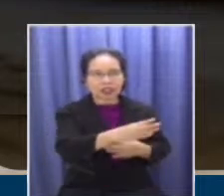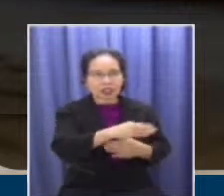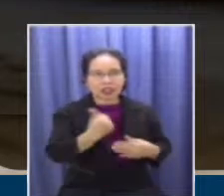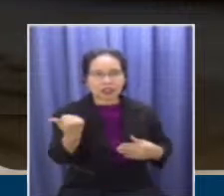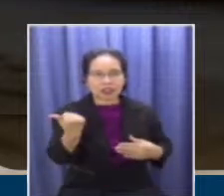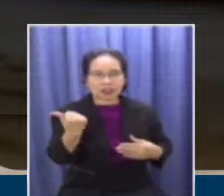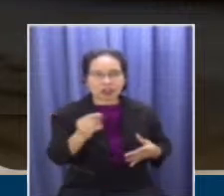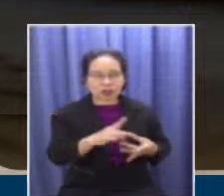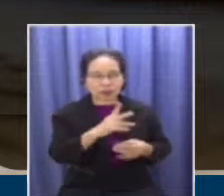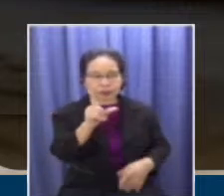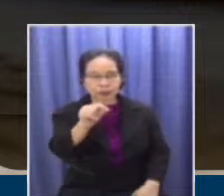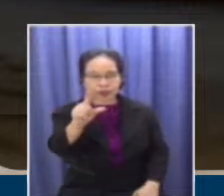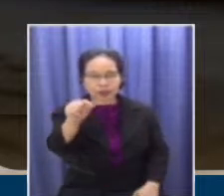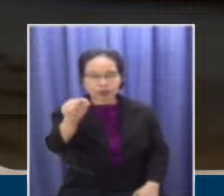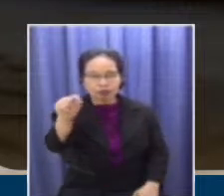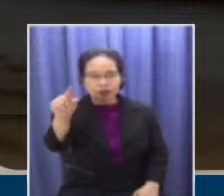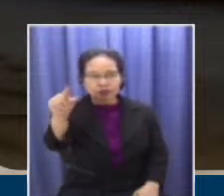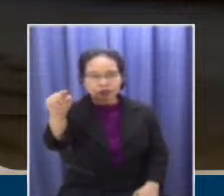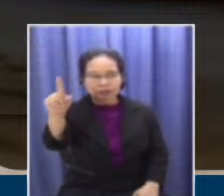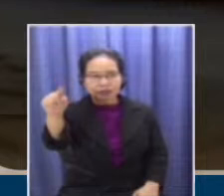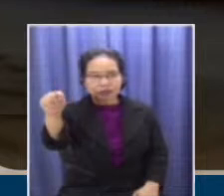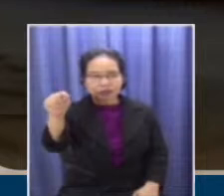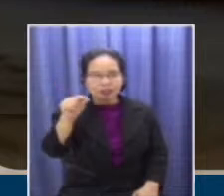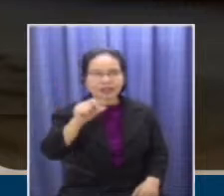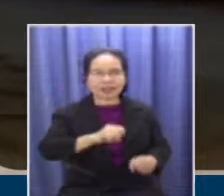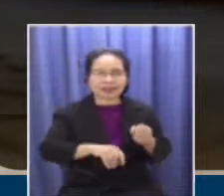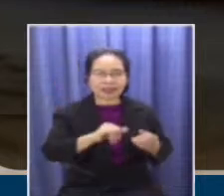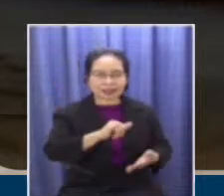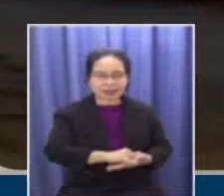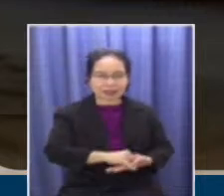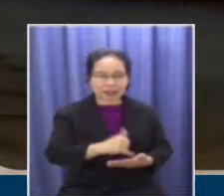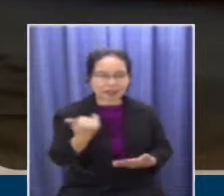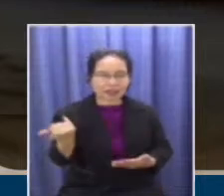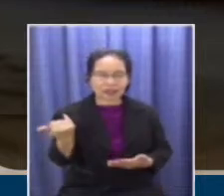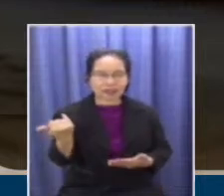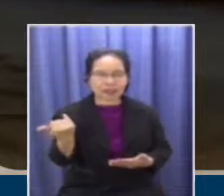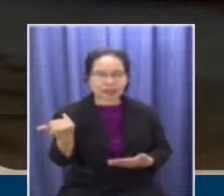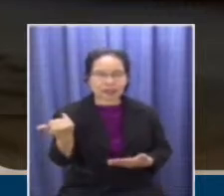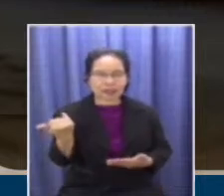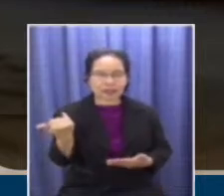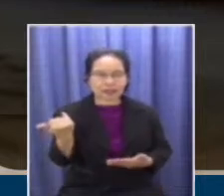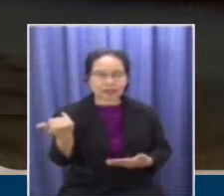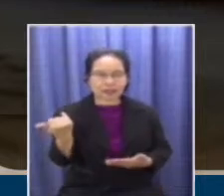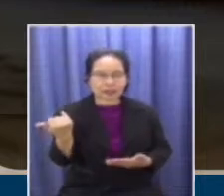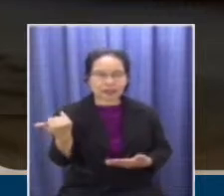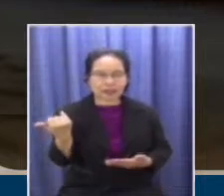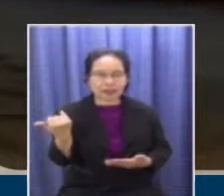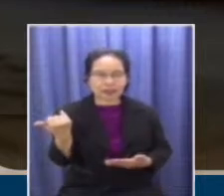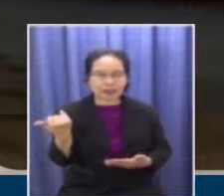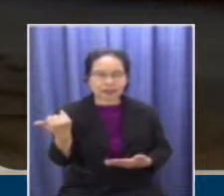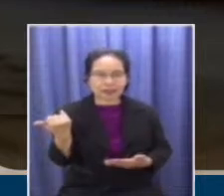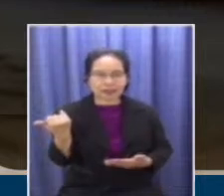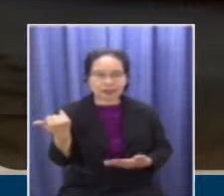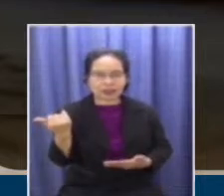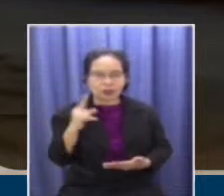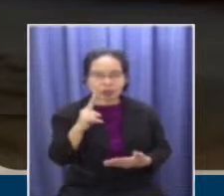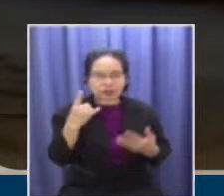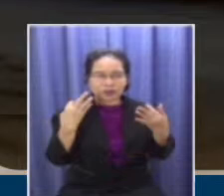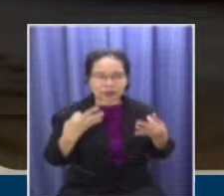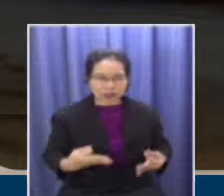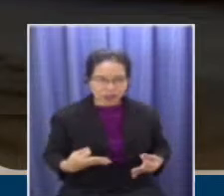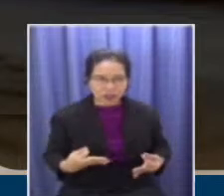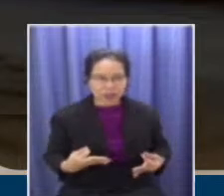nyina nyepe asono nipa nam asono ntotebo nam asono emo nam na asono mpata